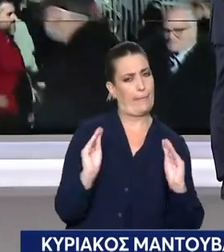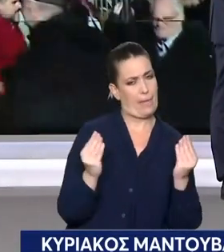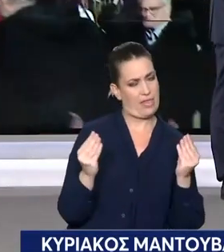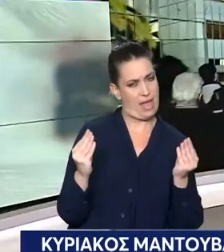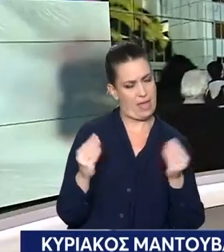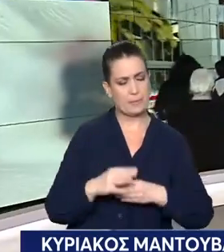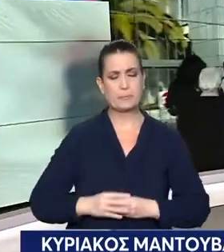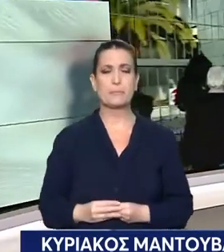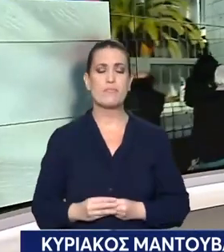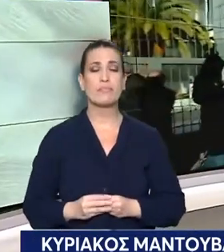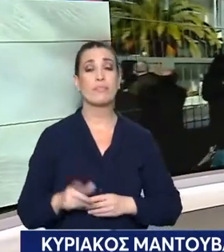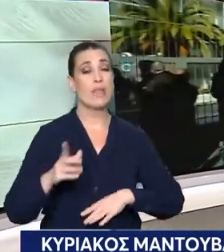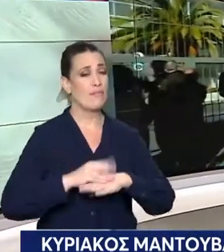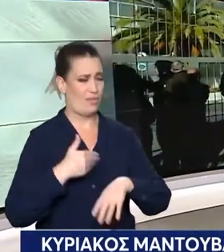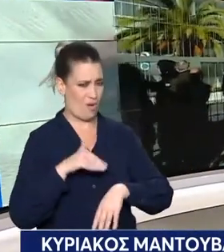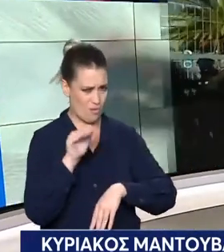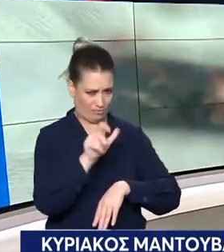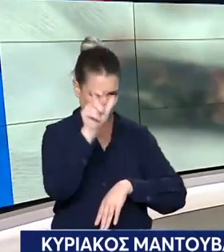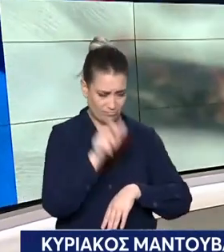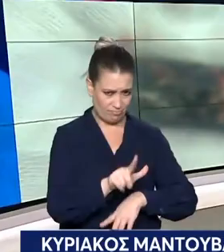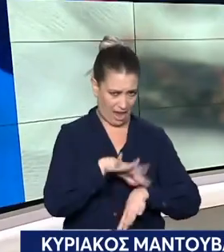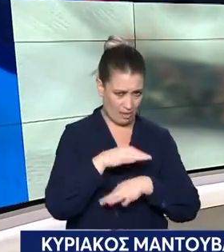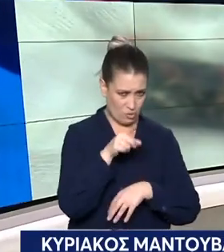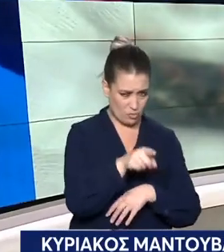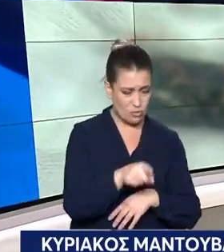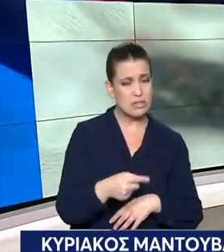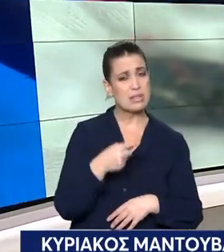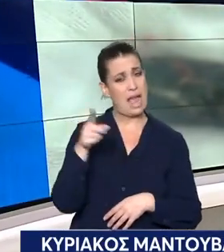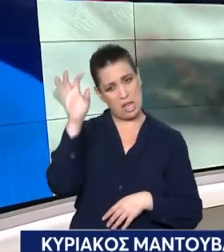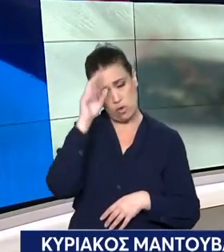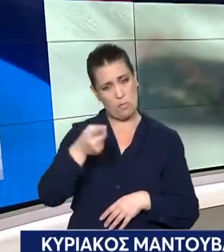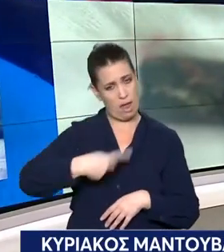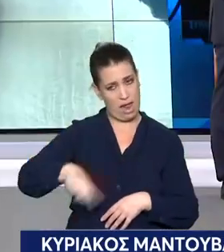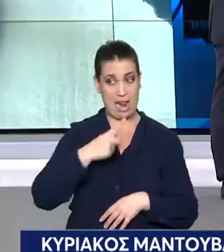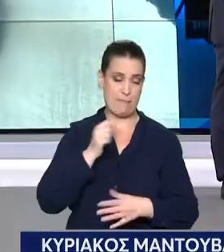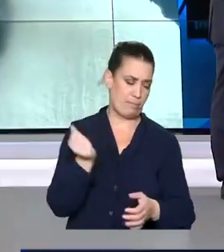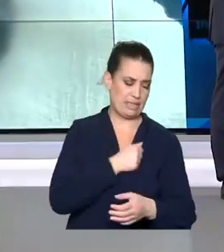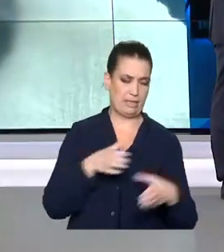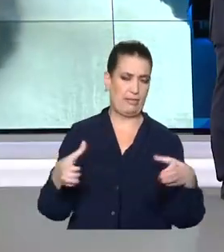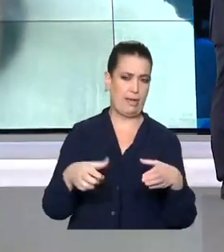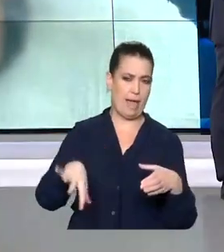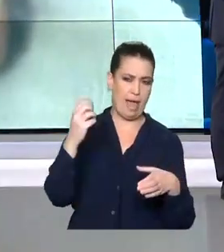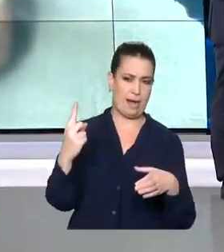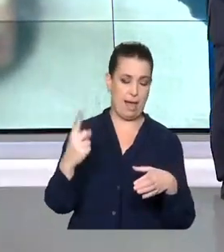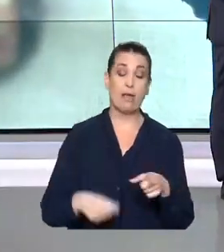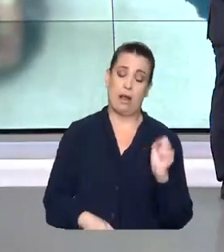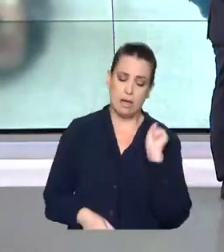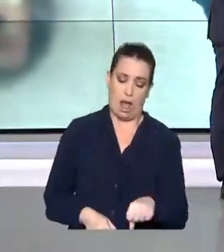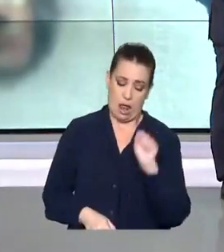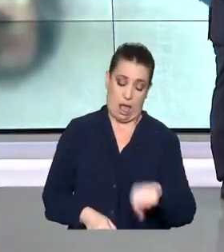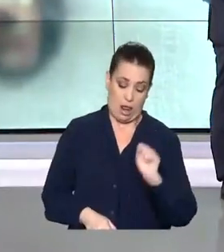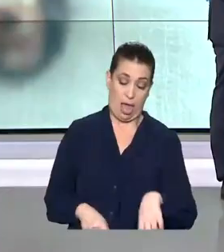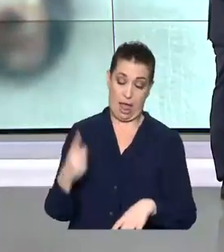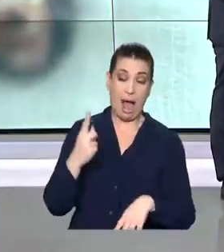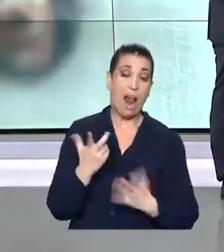εκτιμά ότι ίσως οι δράστες βρίσκονται ανάμεσα στους προσακθέντες. Σίγουρα. Τι μαθαίνετε? Σίγουρα βρίσκονται. Το θέμα είναι να βρεθούν στοιχεία